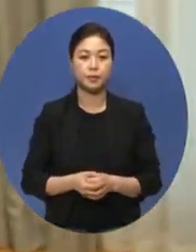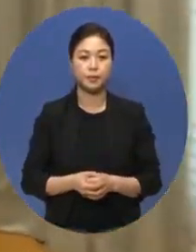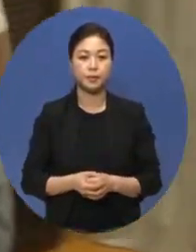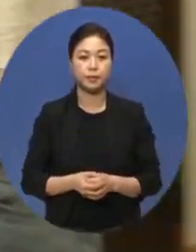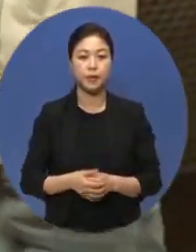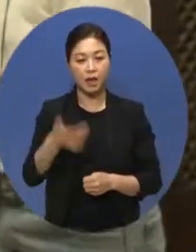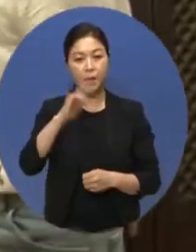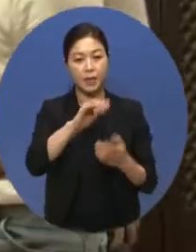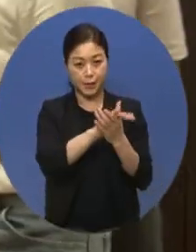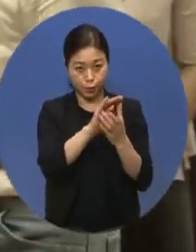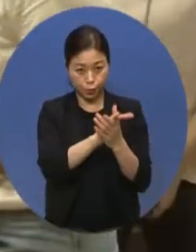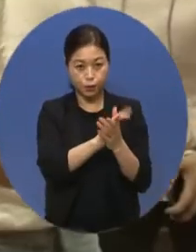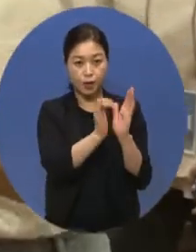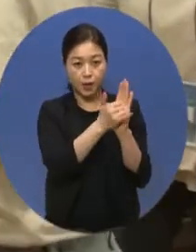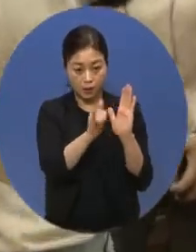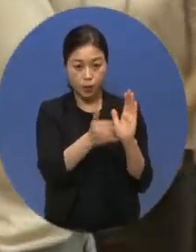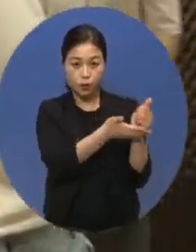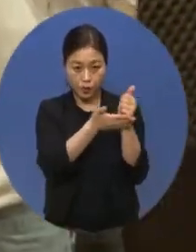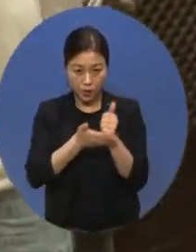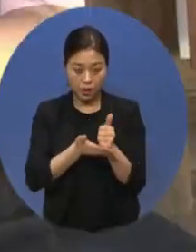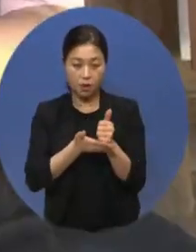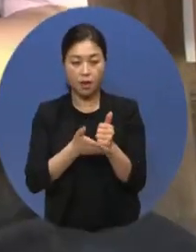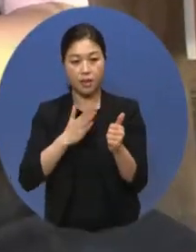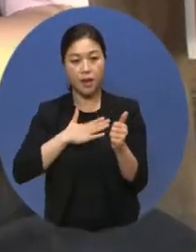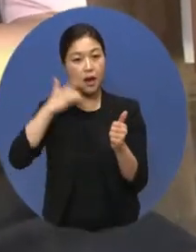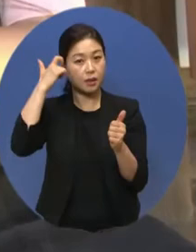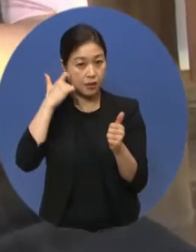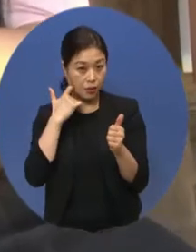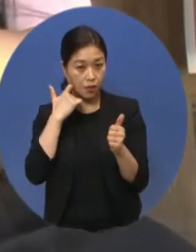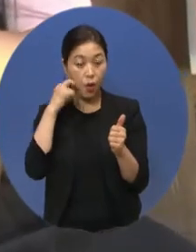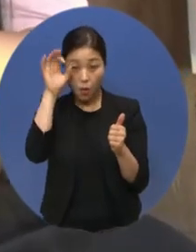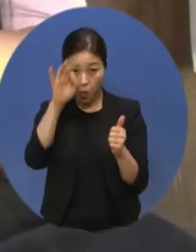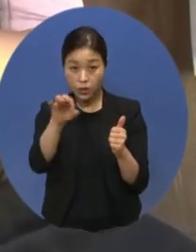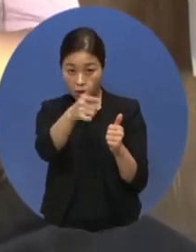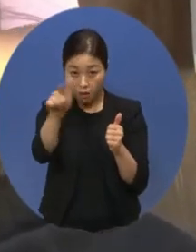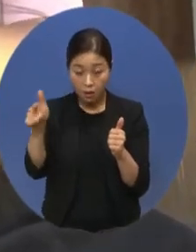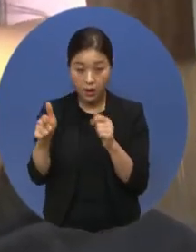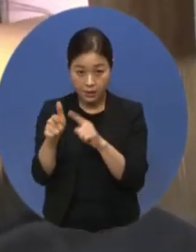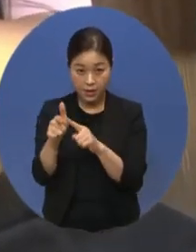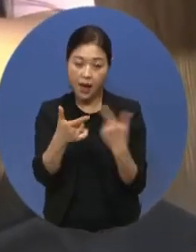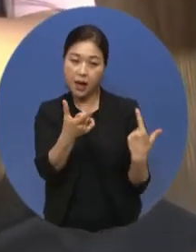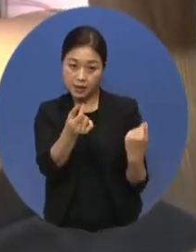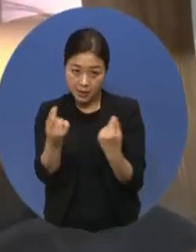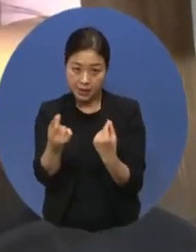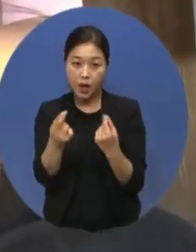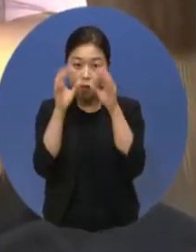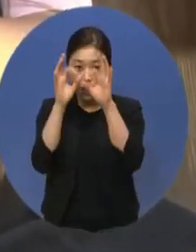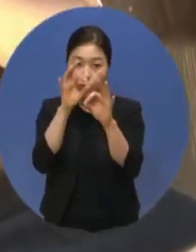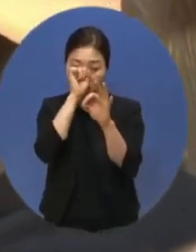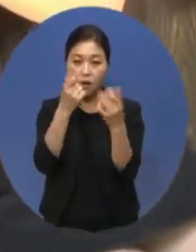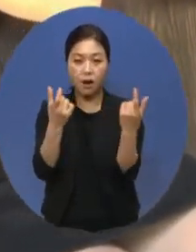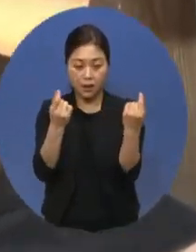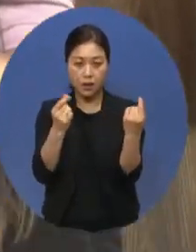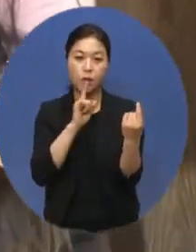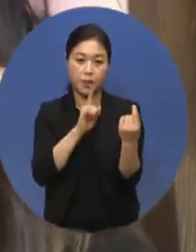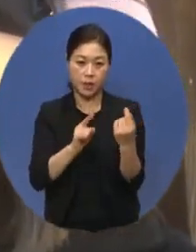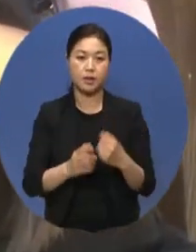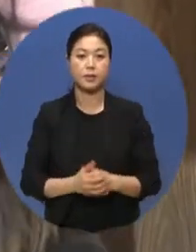다음엔 친구나 가족을 초대해서 내가 느끼고 보았던 것들을 함께 했으면 좋겠다면서